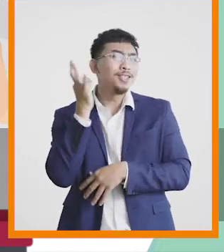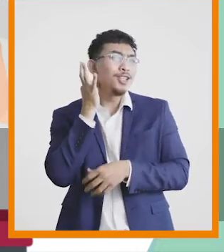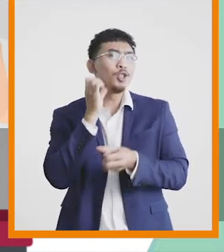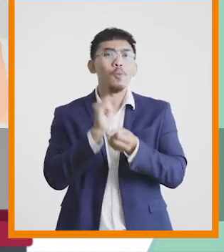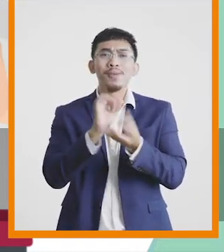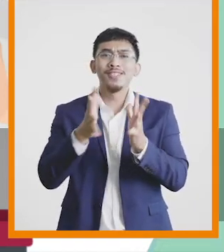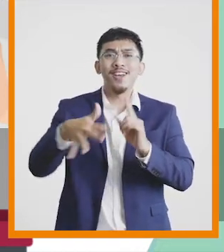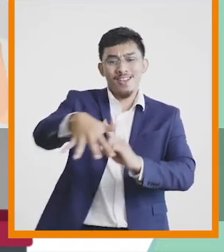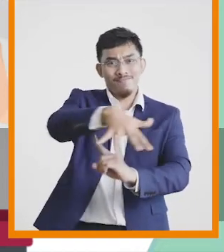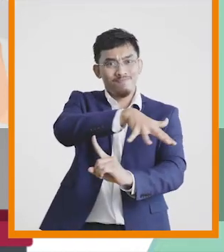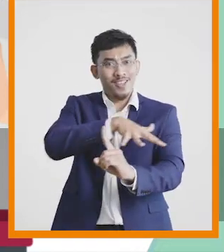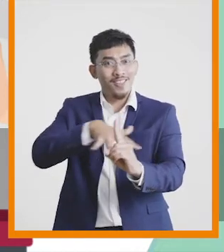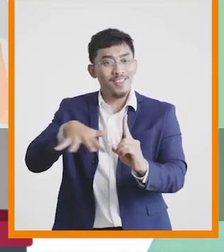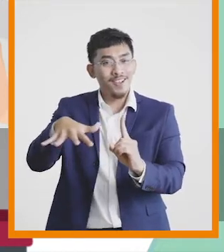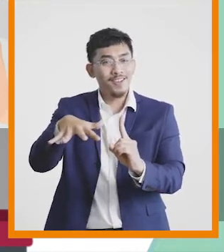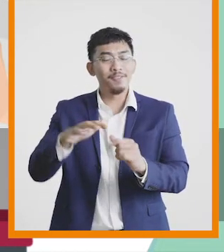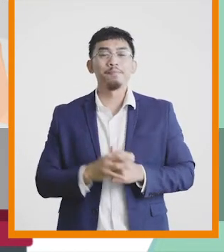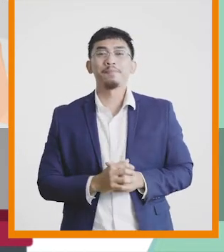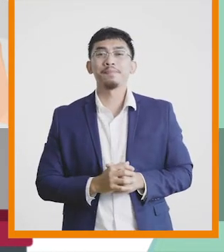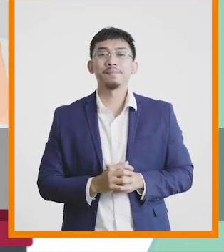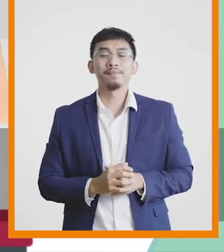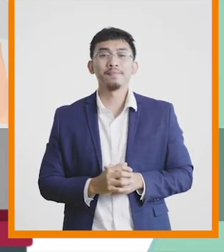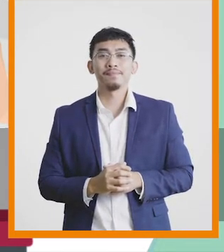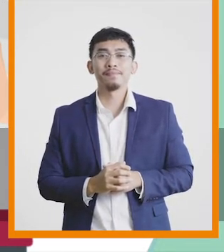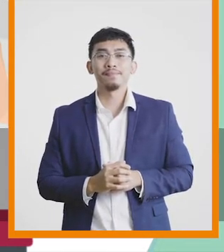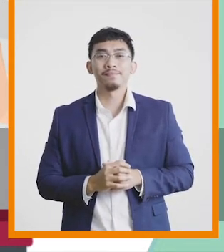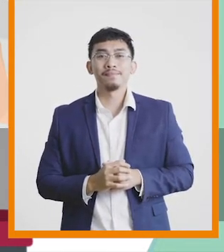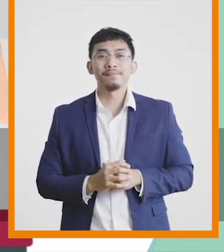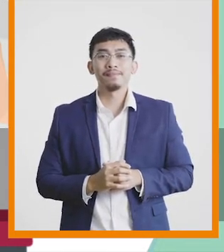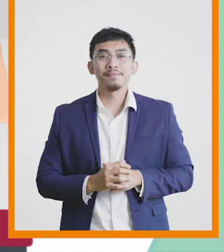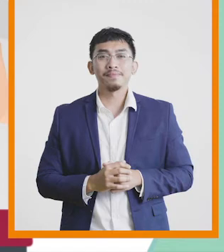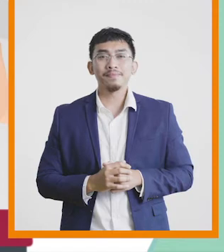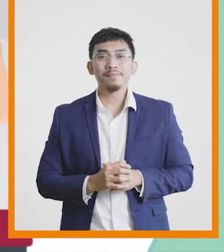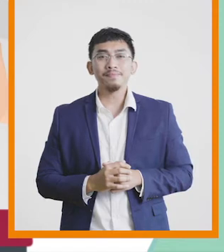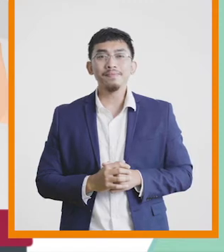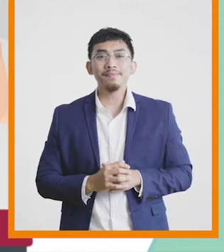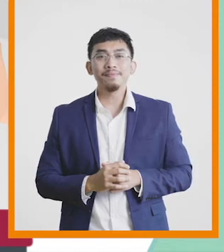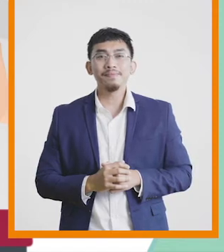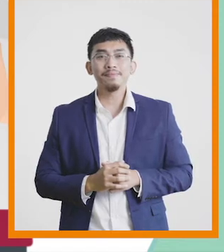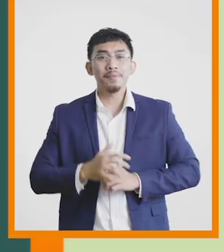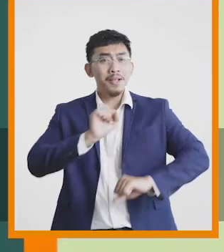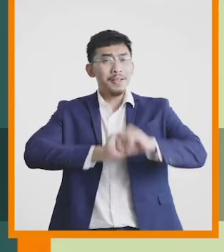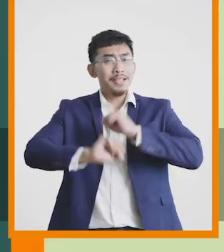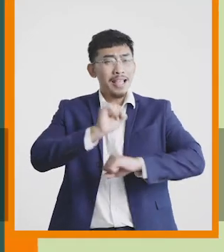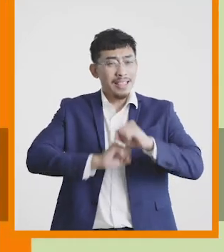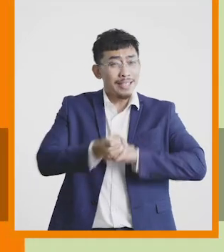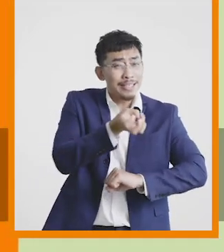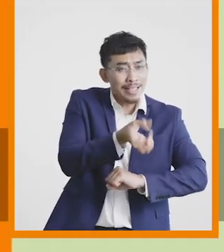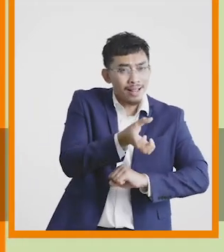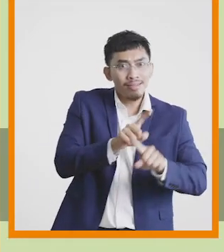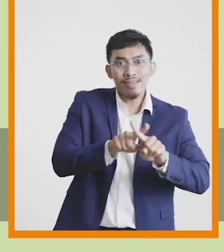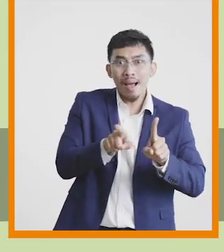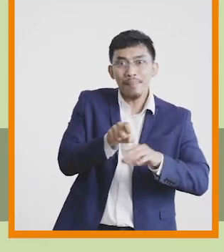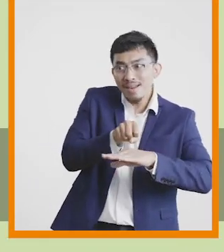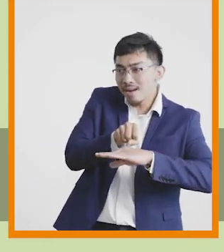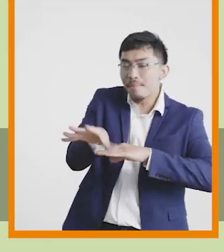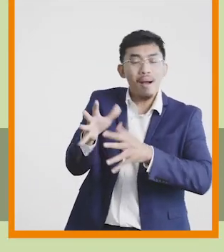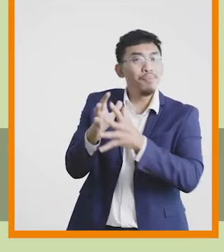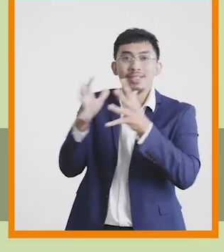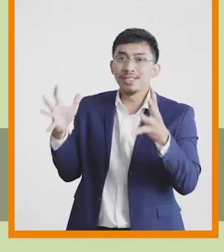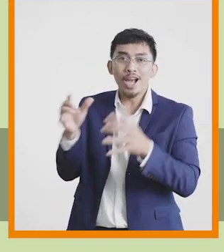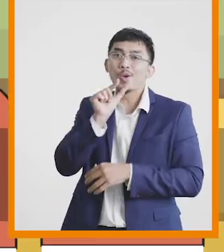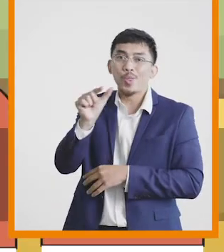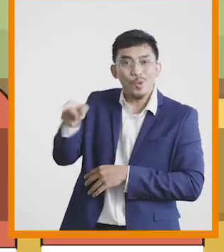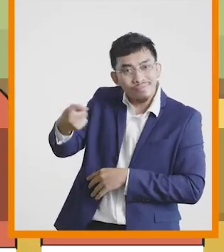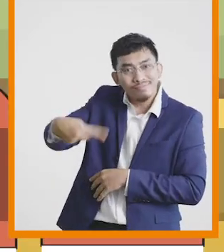nganinin gatre indik kewentenang pikobet jagat ring wawidangan idedane. Napi sane sampun margiang idedane